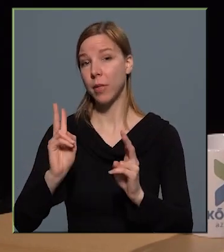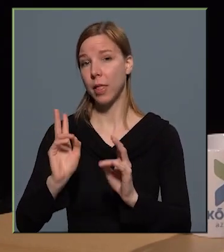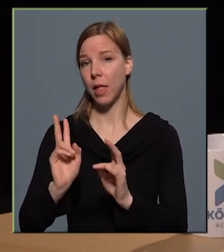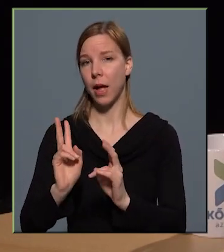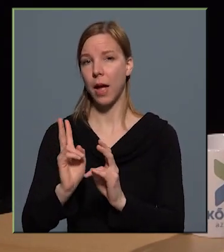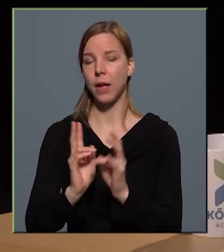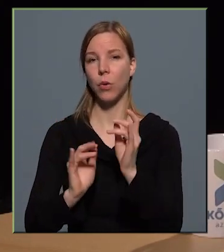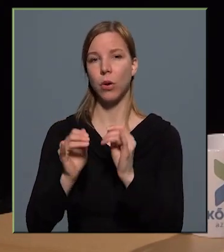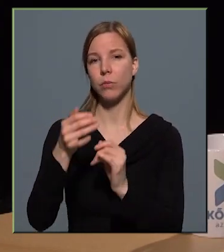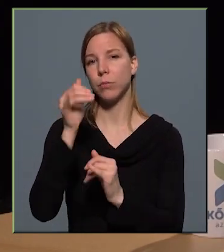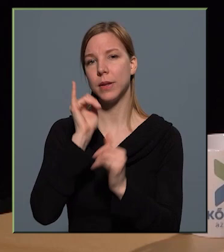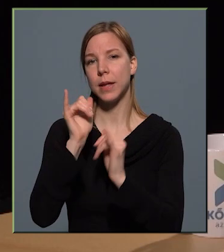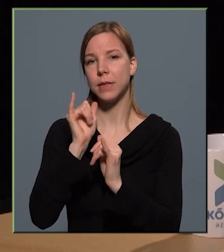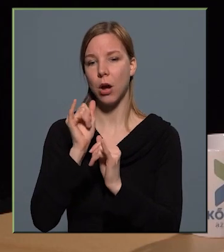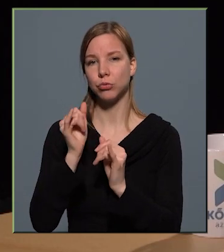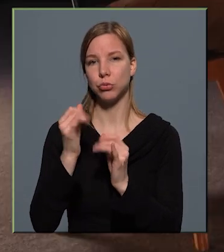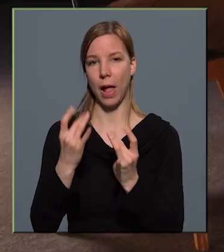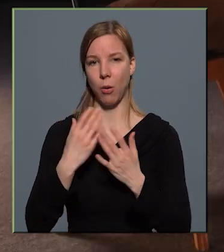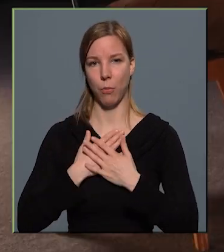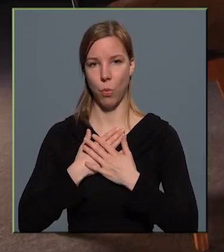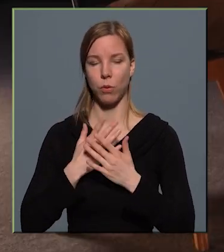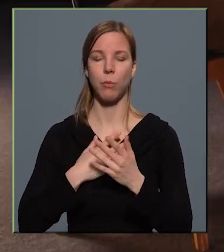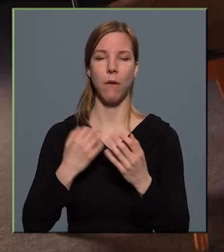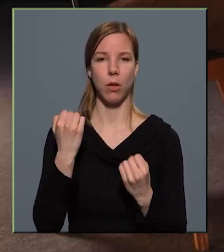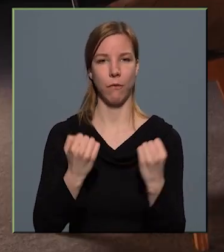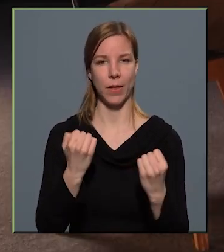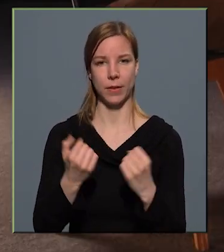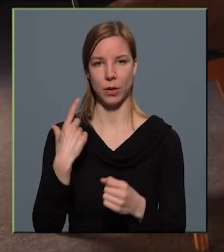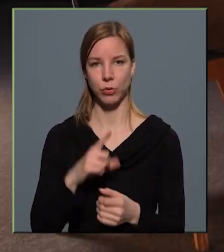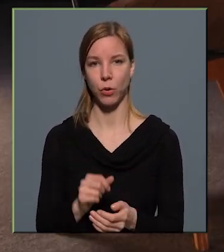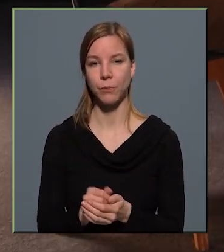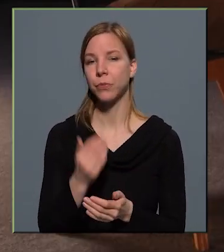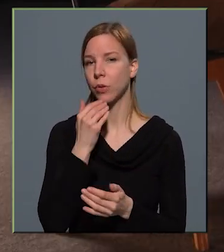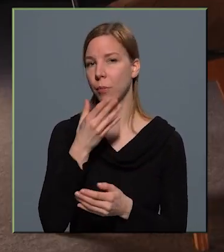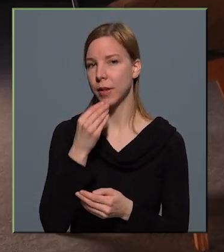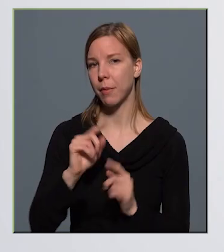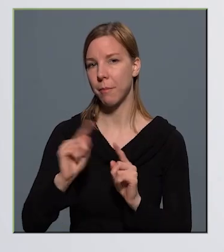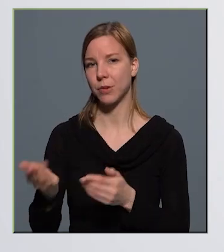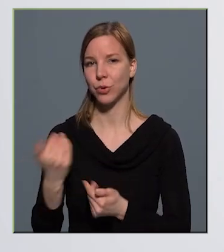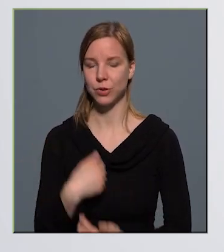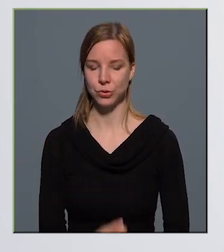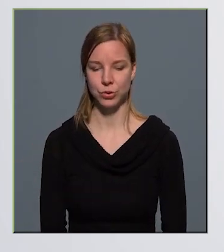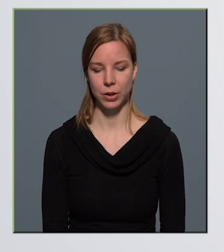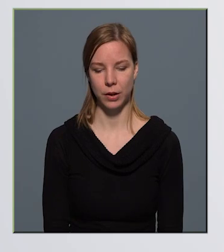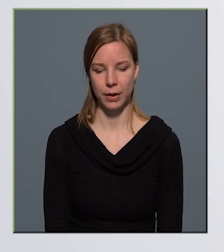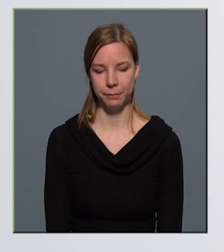ittas állapotban történő gépjármű vezetést. Köszönjük szépen, gyere máskor is. Köszönöm, jövök.